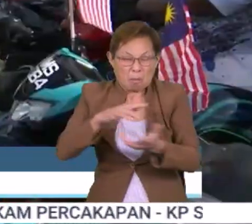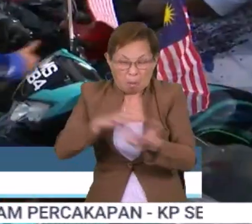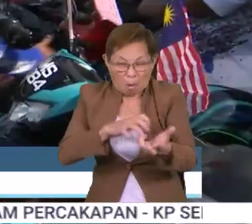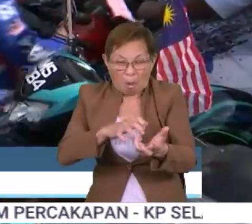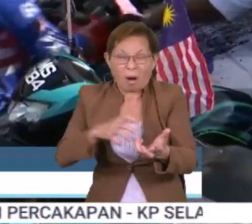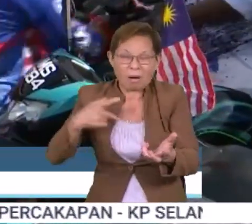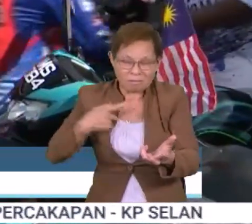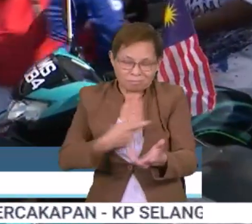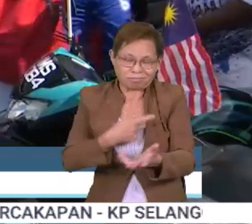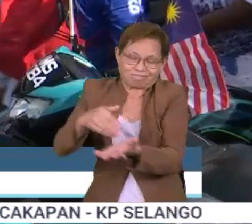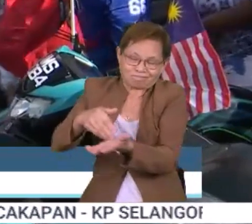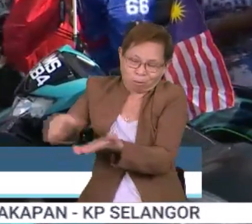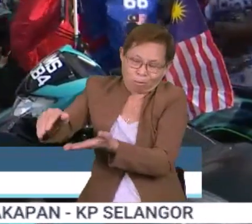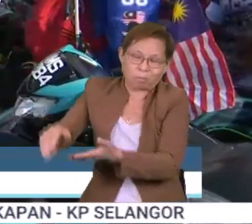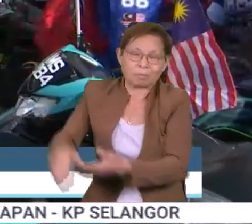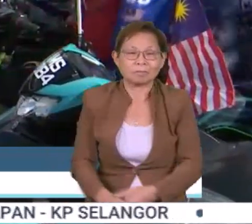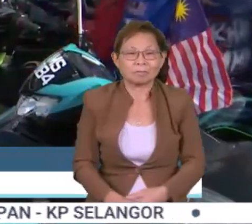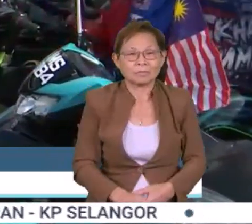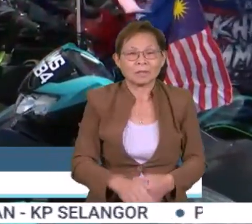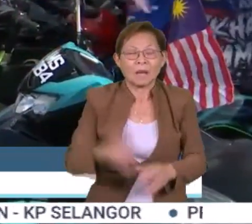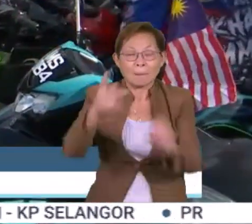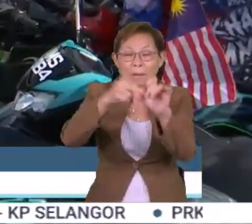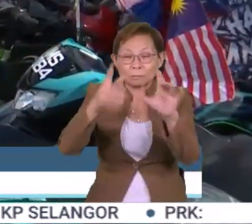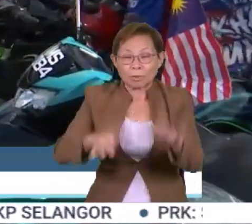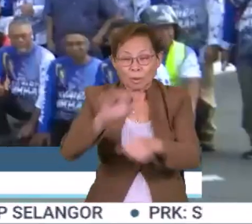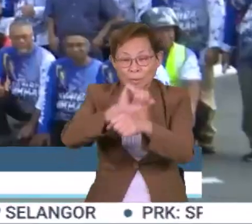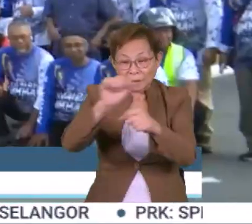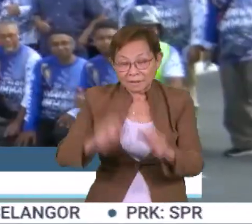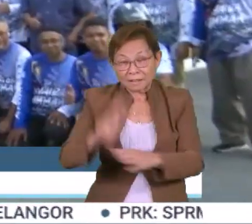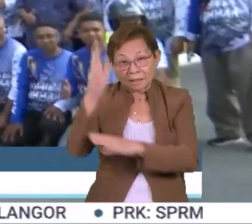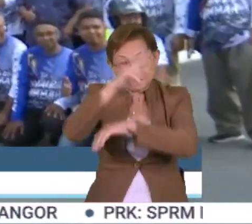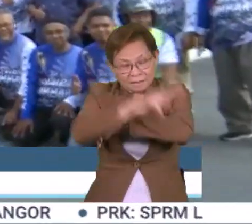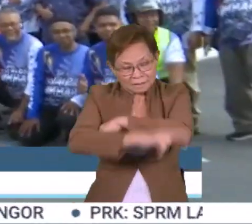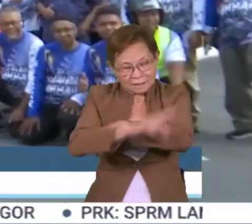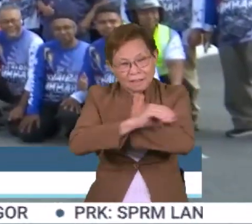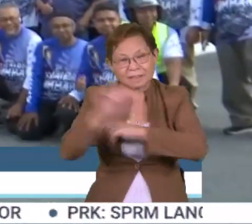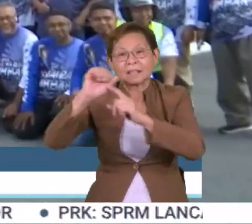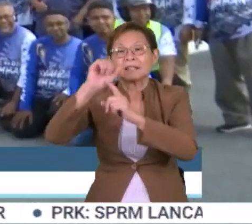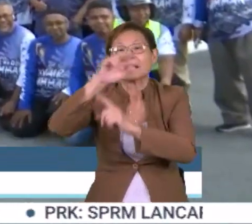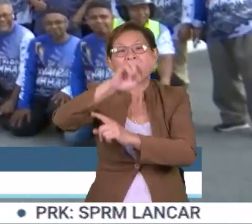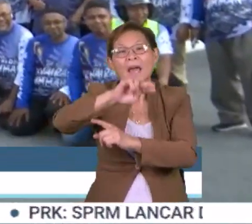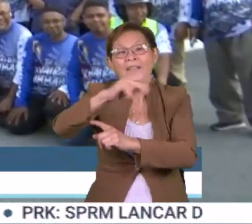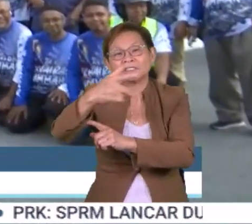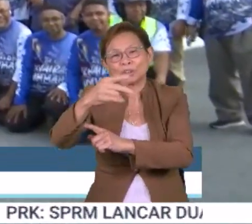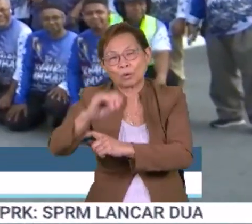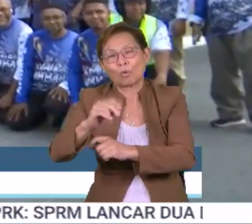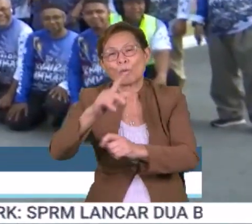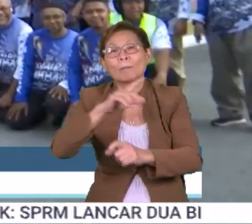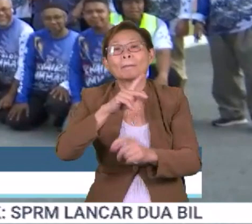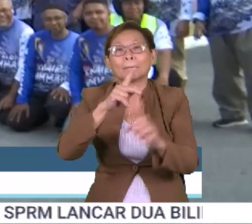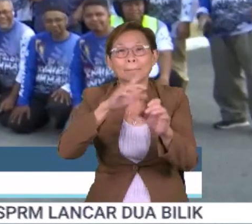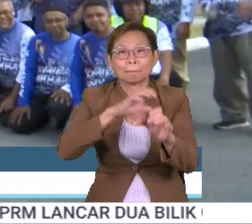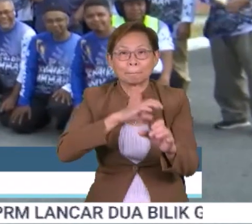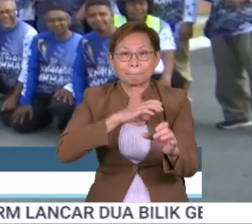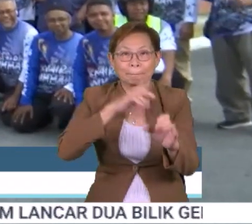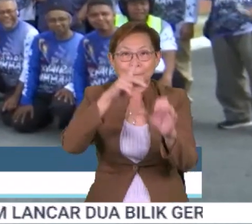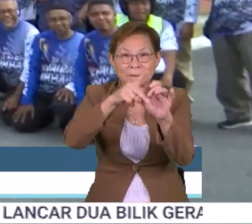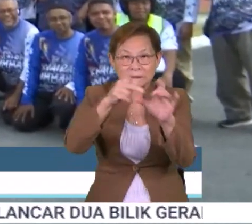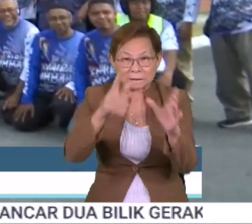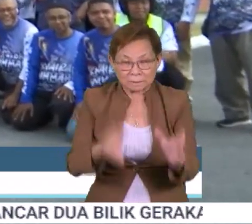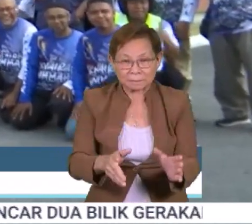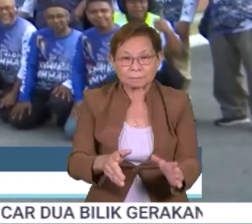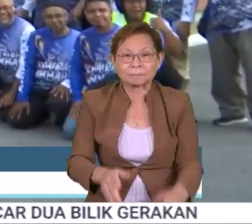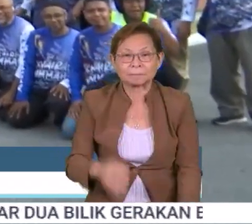kita. Antara peserta, kaki tangan kerajaan negeri dan pertubuhan bukan kerajaan.